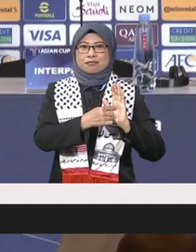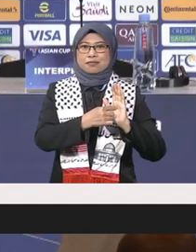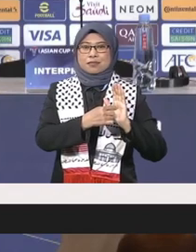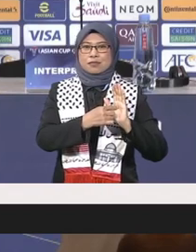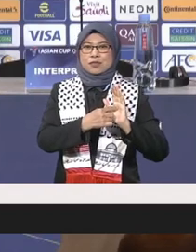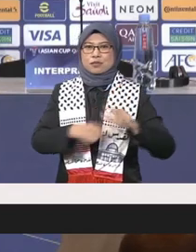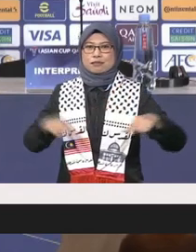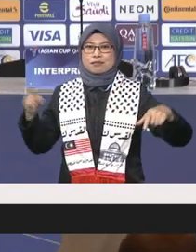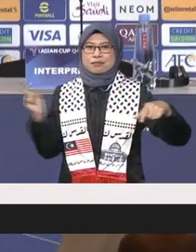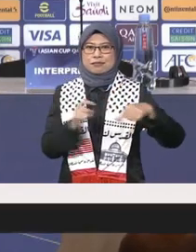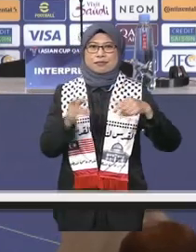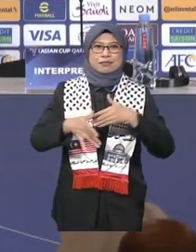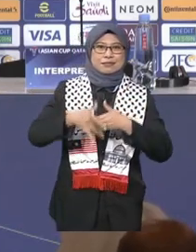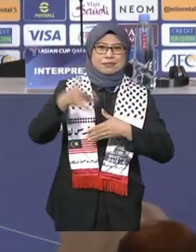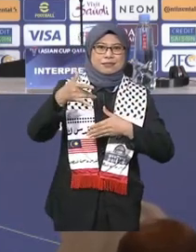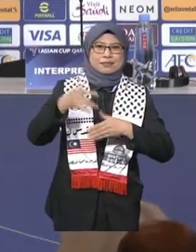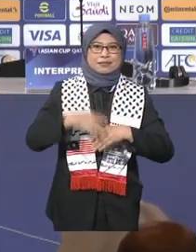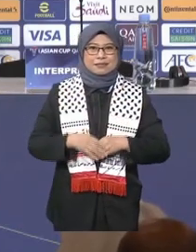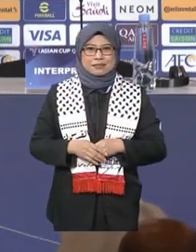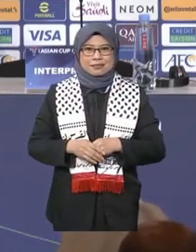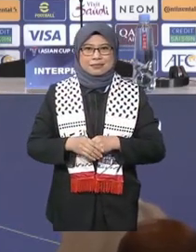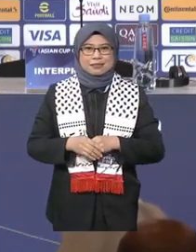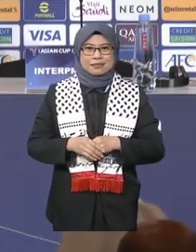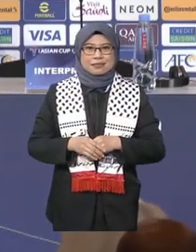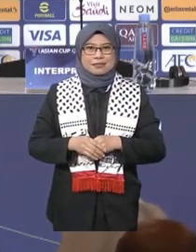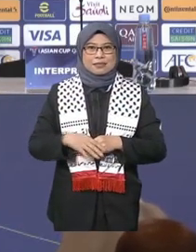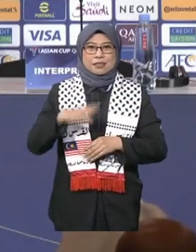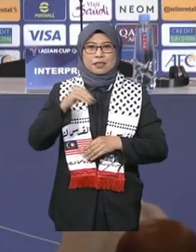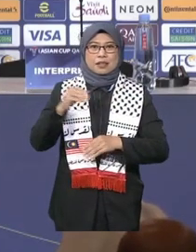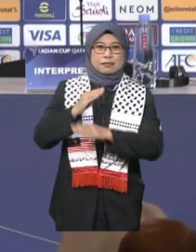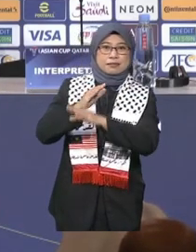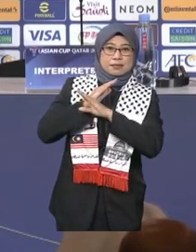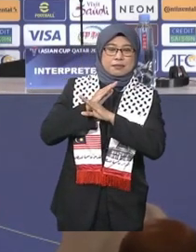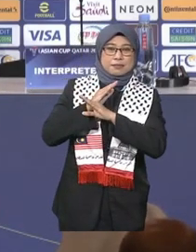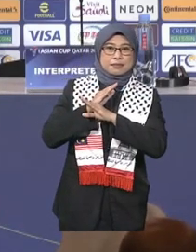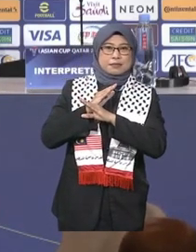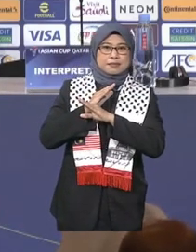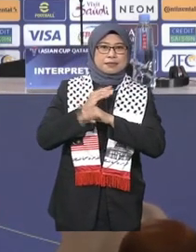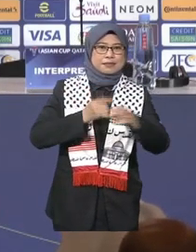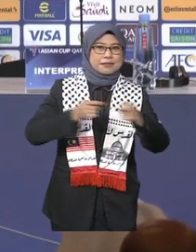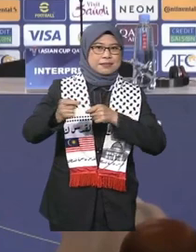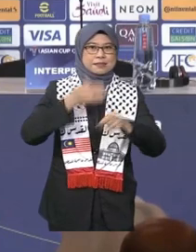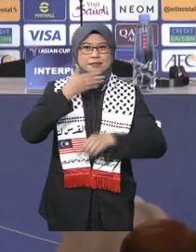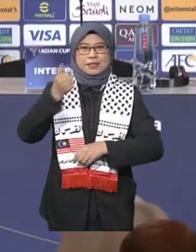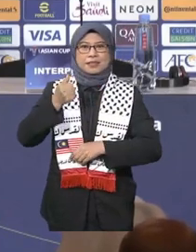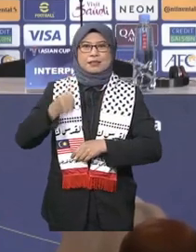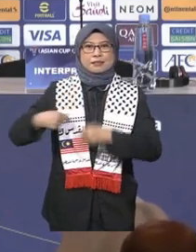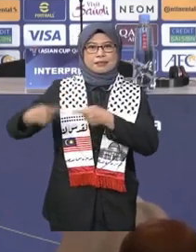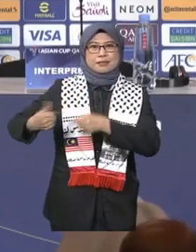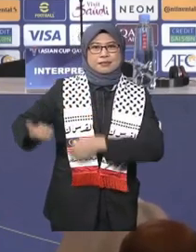scoring early goals also and to defend well against Bahrain team.